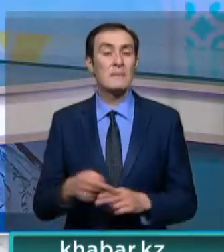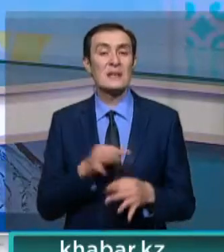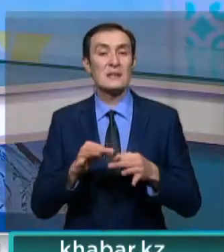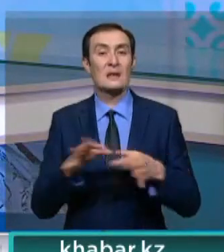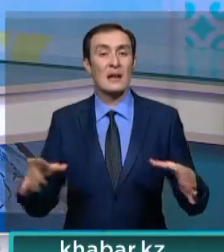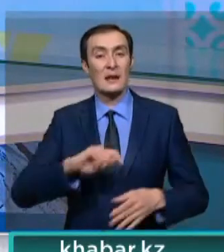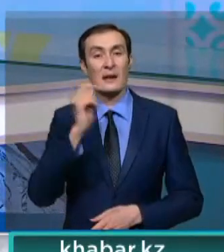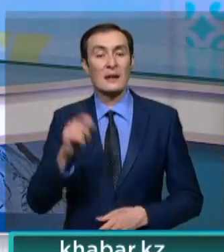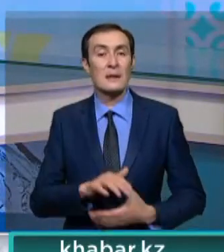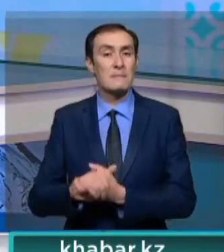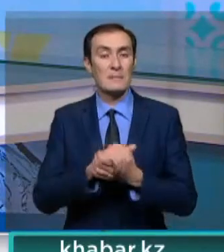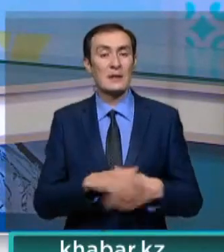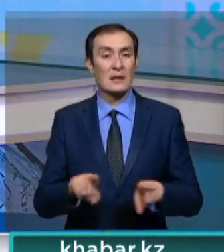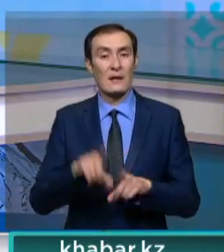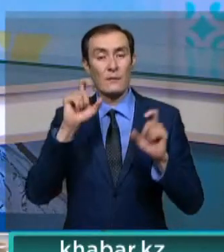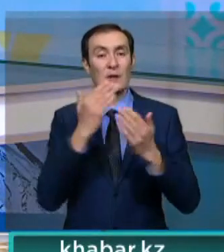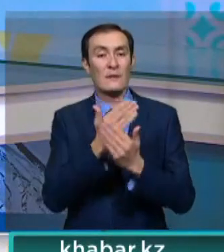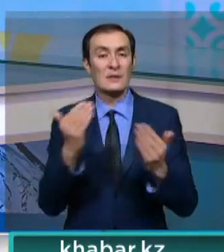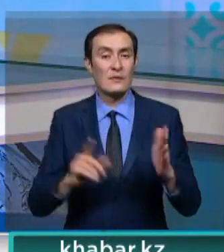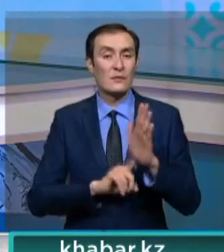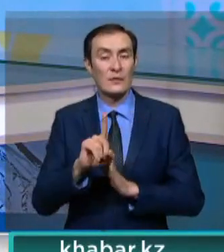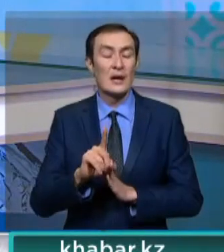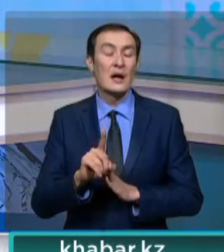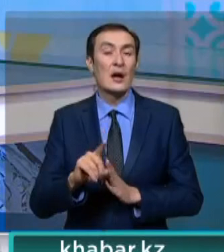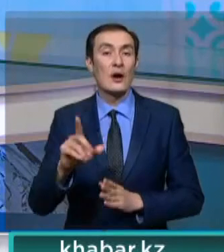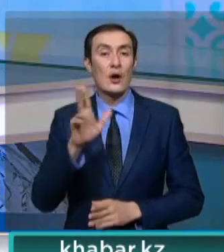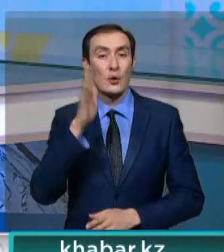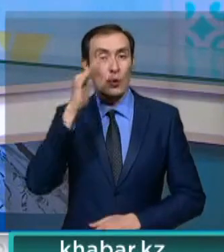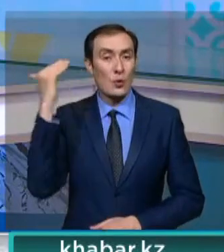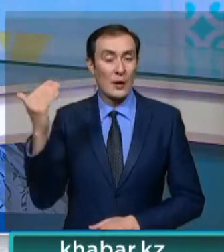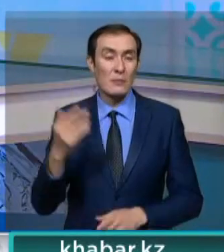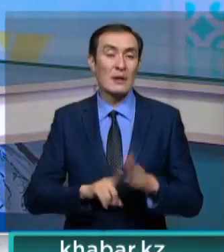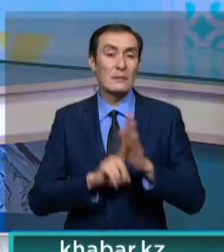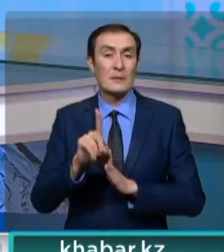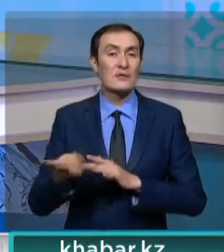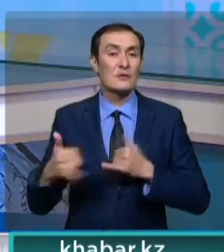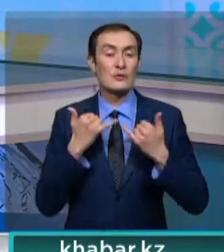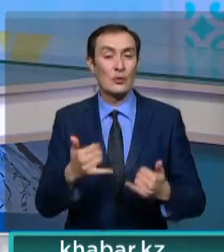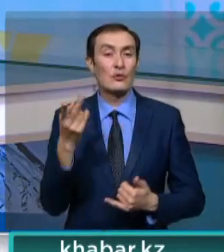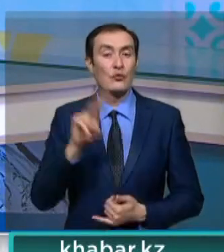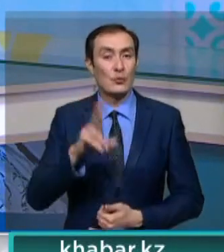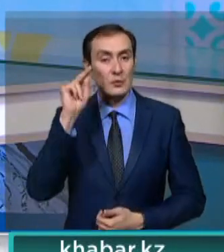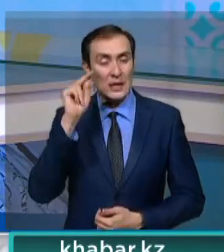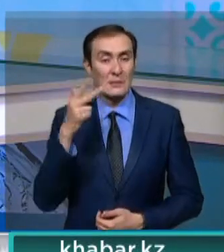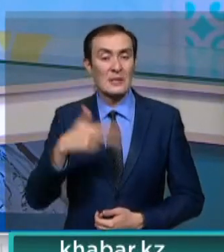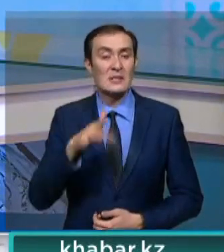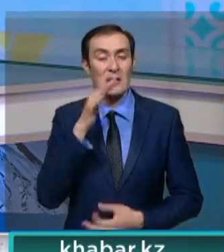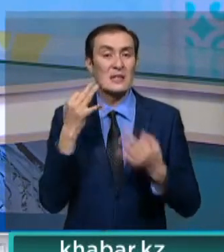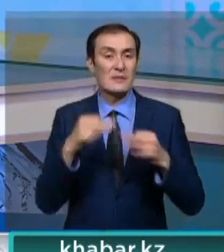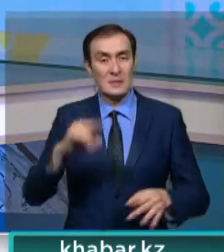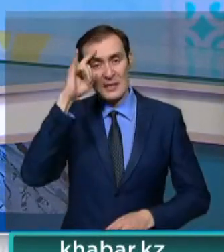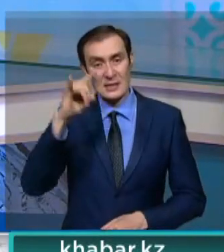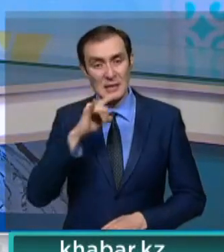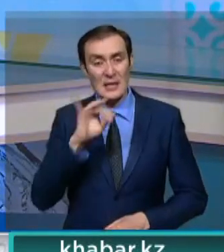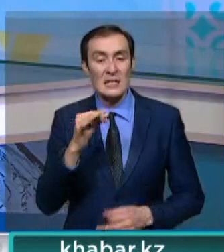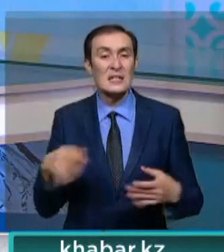«Безъядерный мир» – так называется фотовыставка, стартовавшая в эти дни в Сеуле. Мероприятие посвящено сразу двум датам – 30-летию